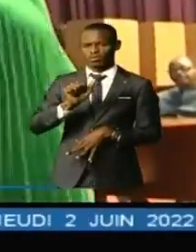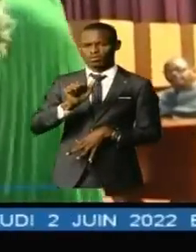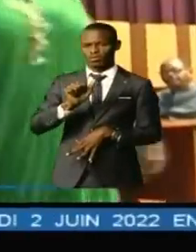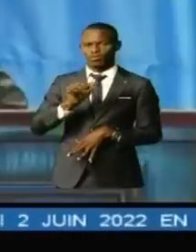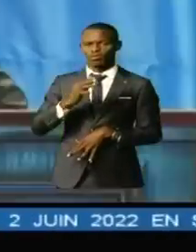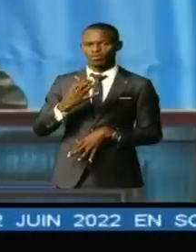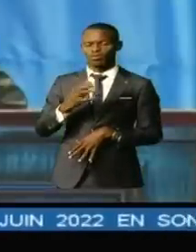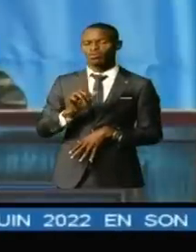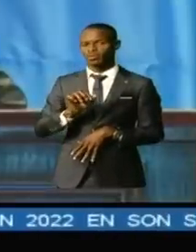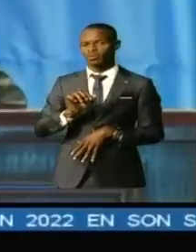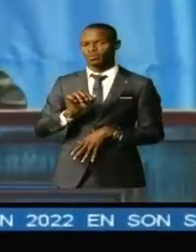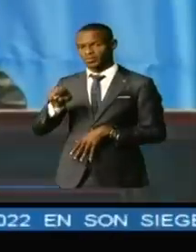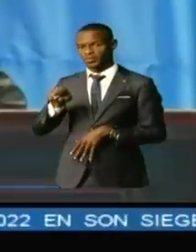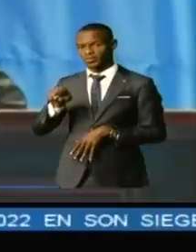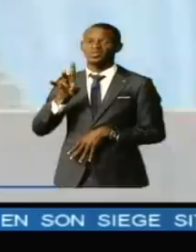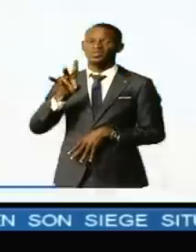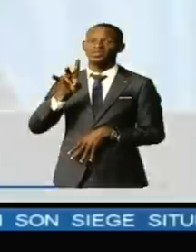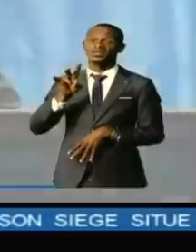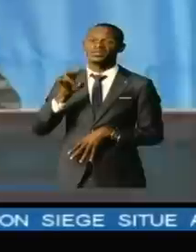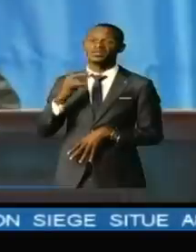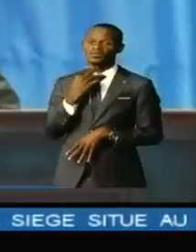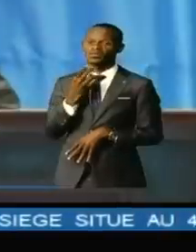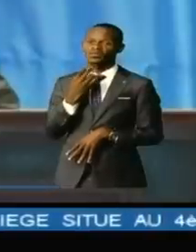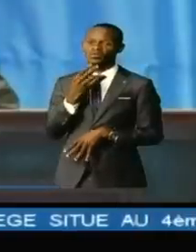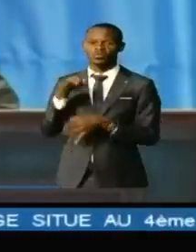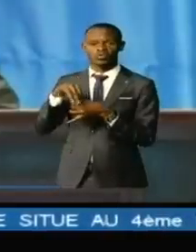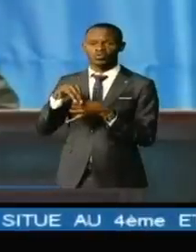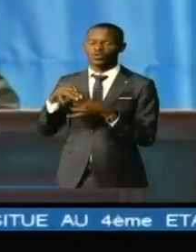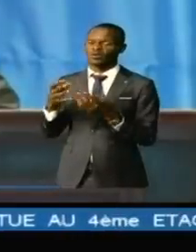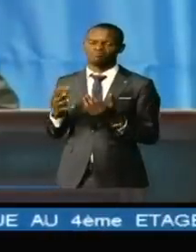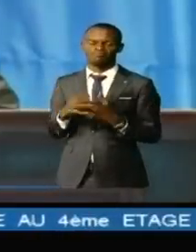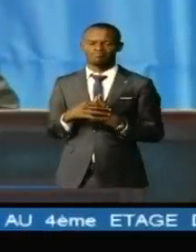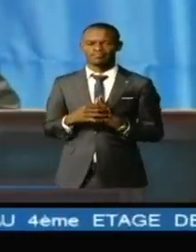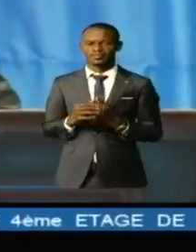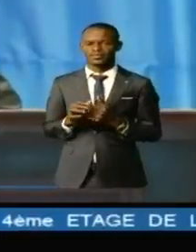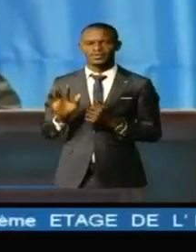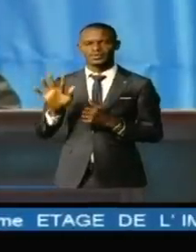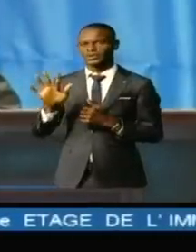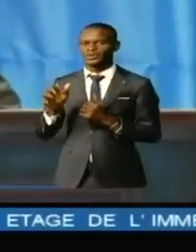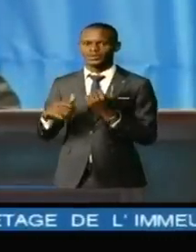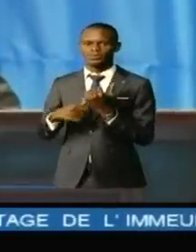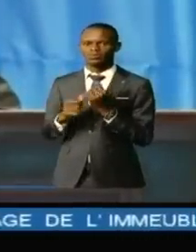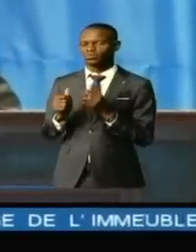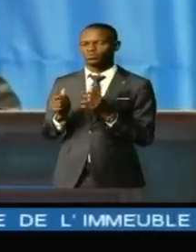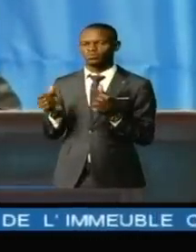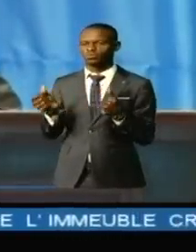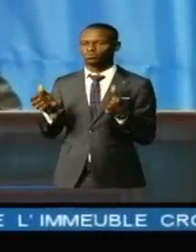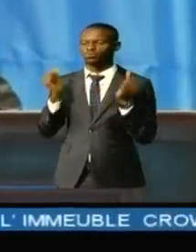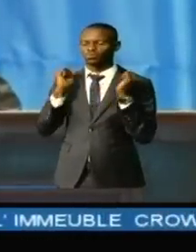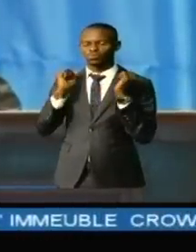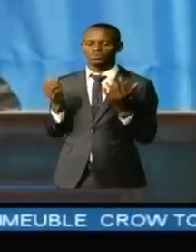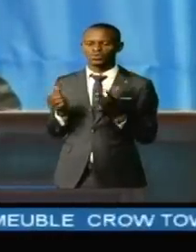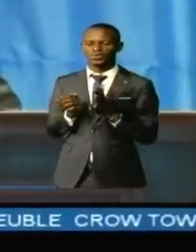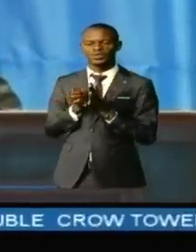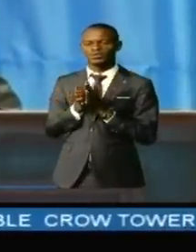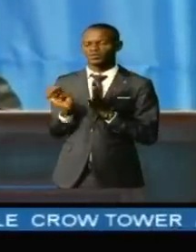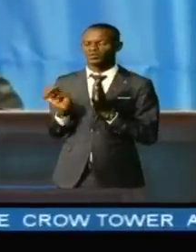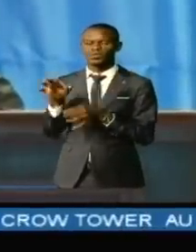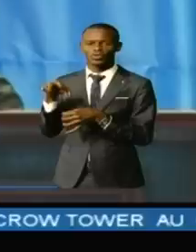Ngwandaloué, 7 voix. Il y a eu 5 abstentions et 2